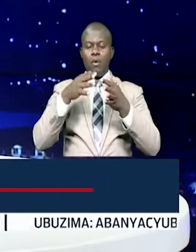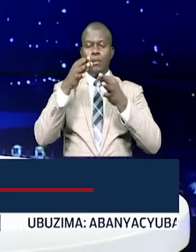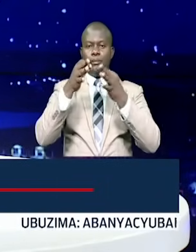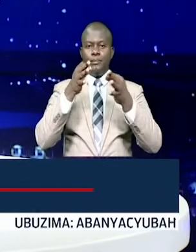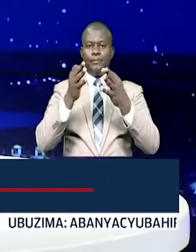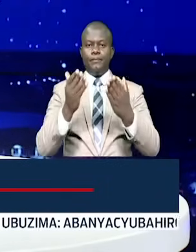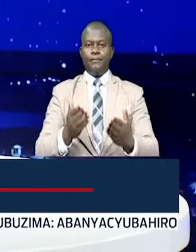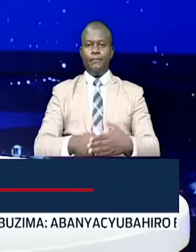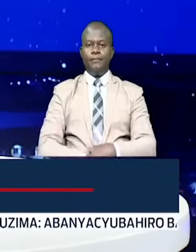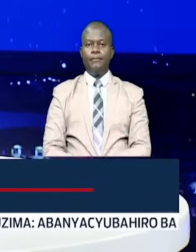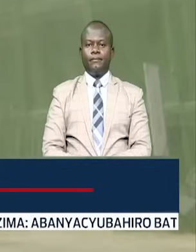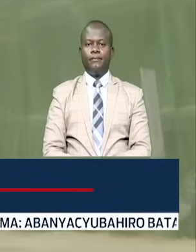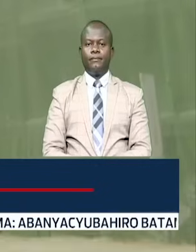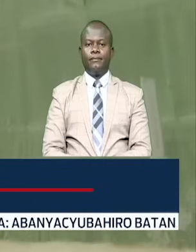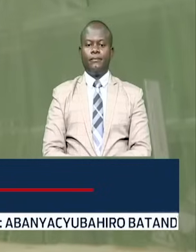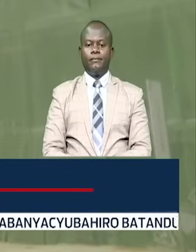urwo ruganda.